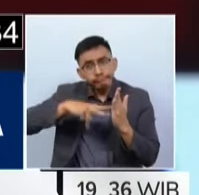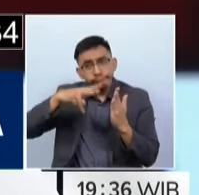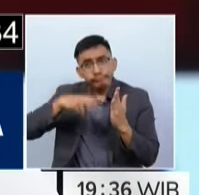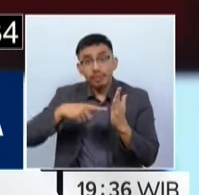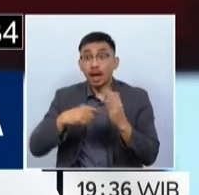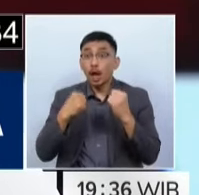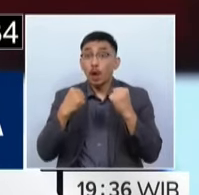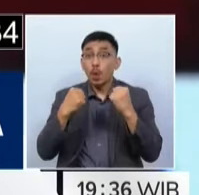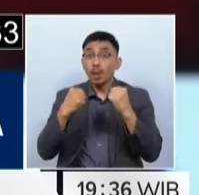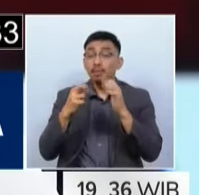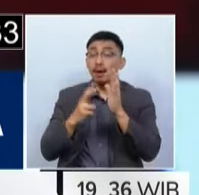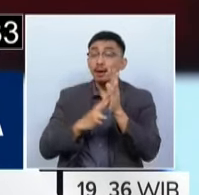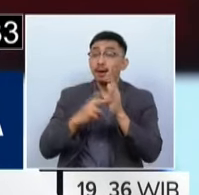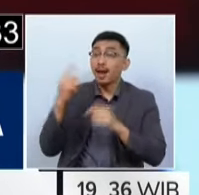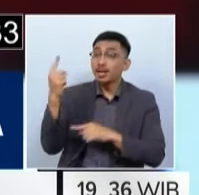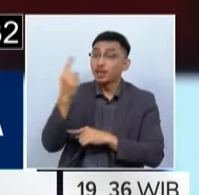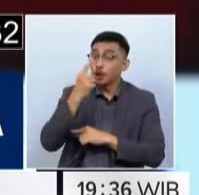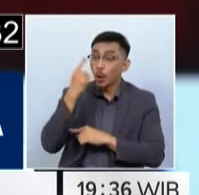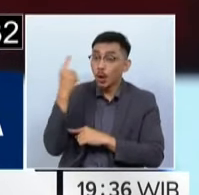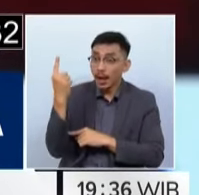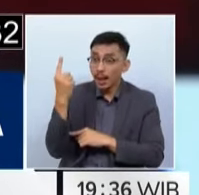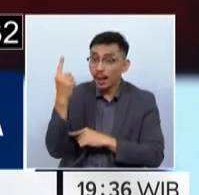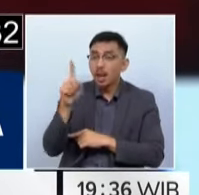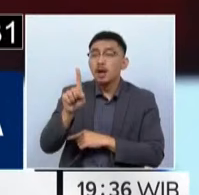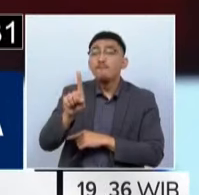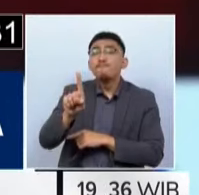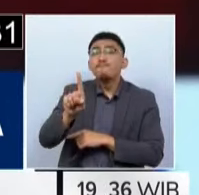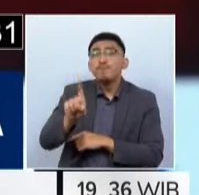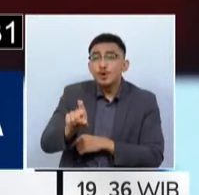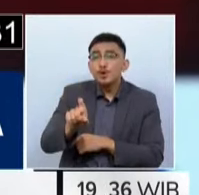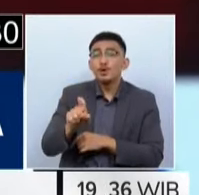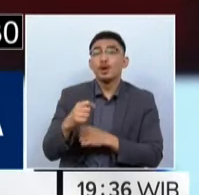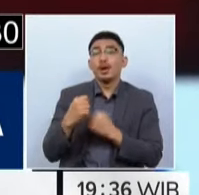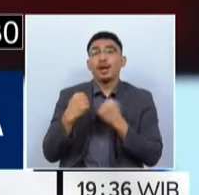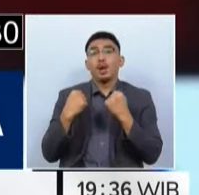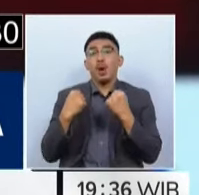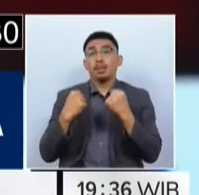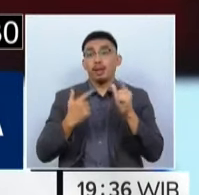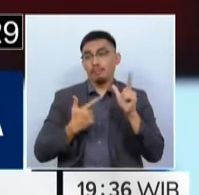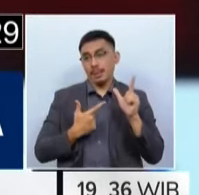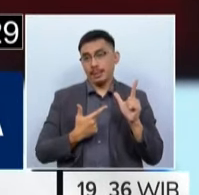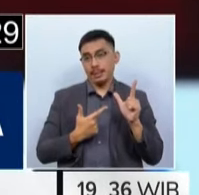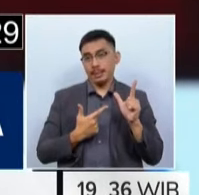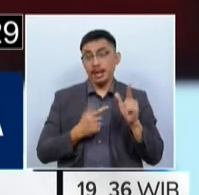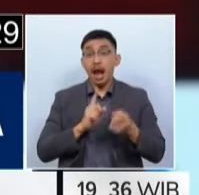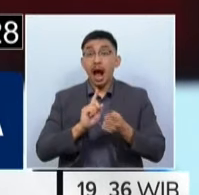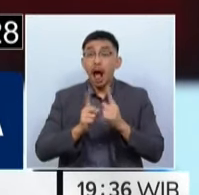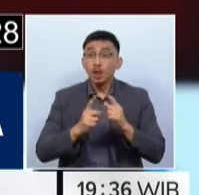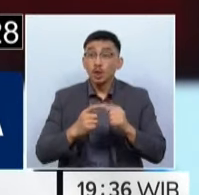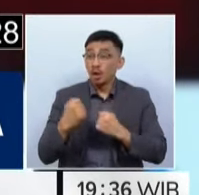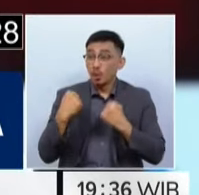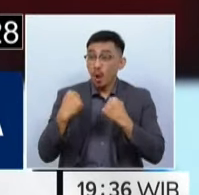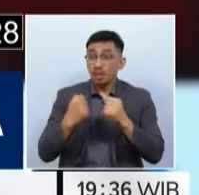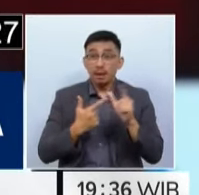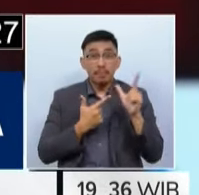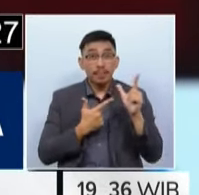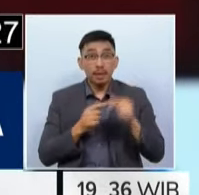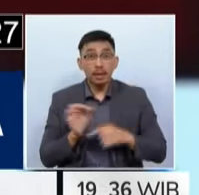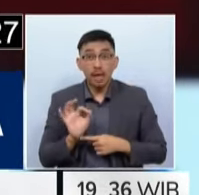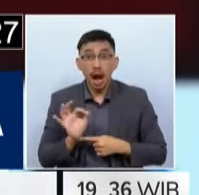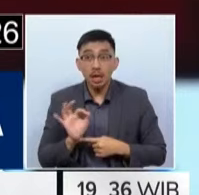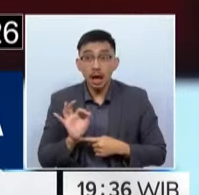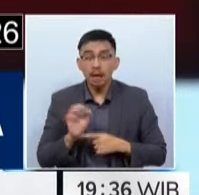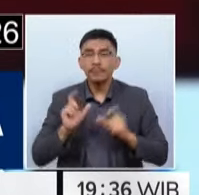harus ada kekuatan militer tanpa kekuatan militer sejarah peradaban